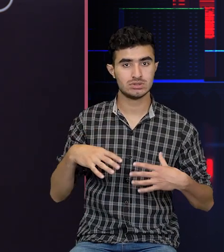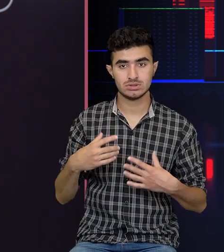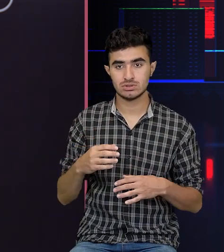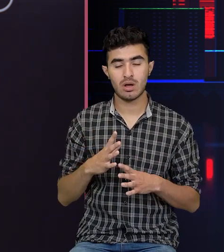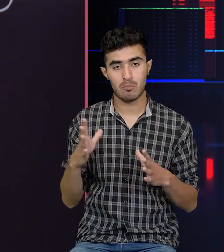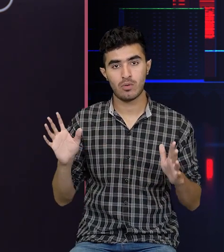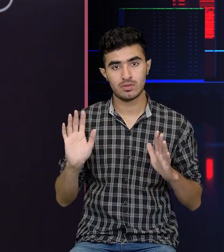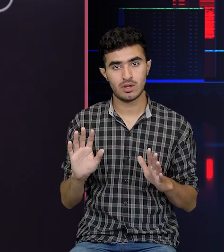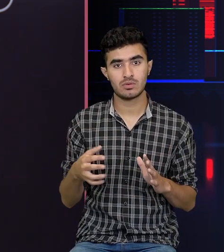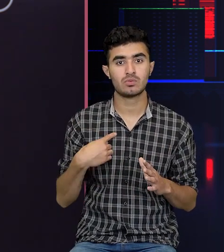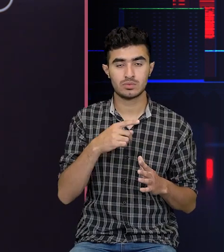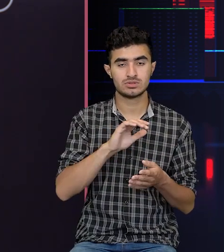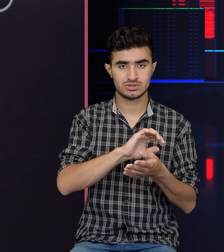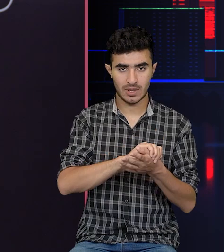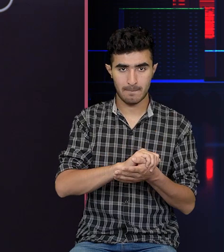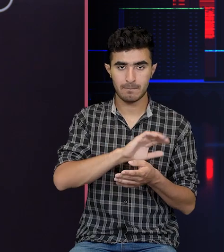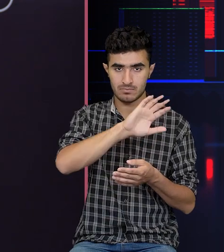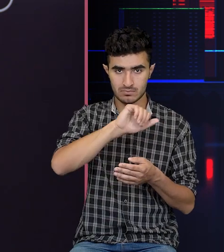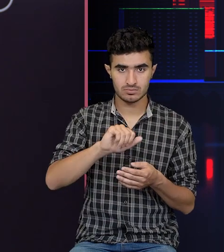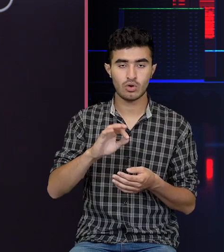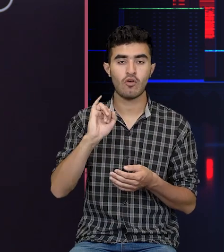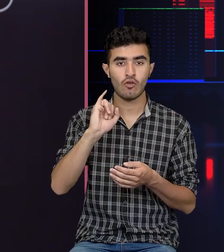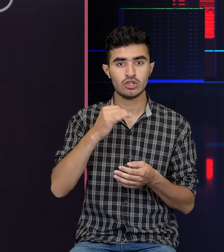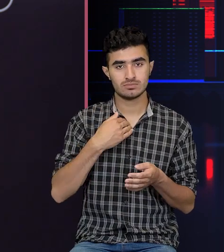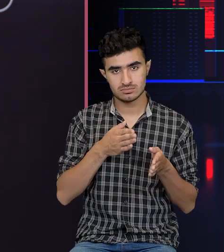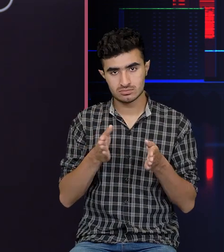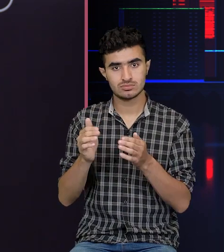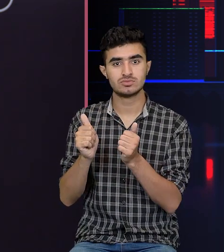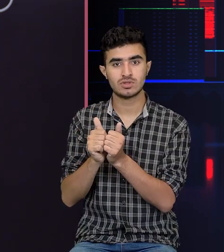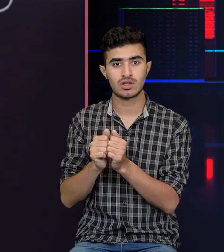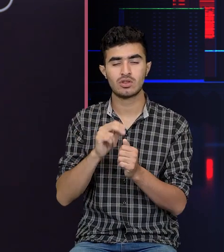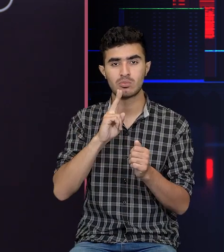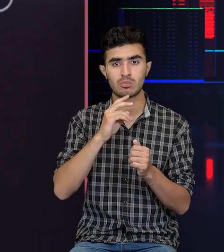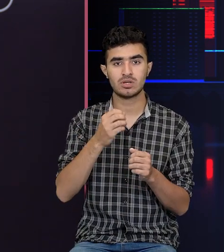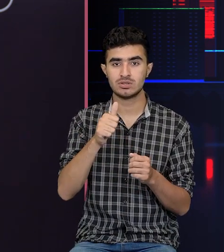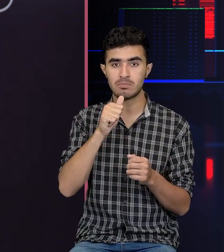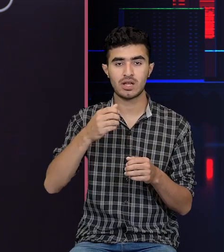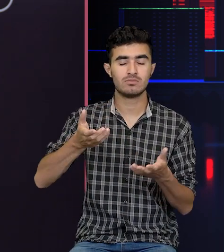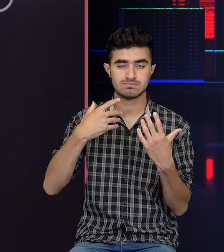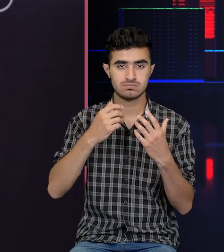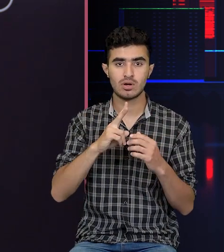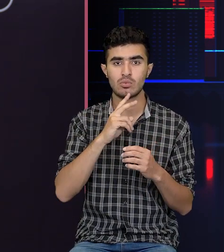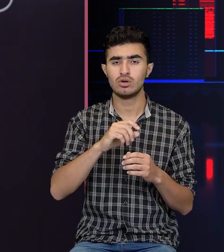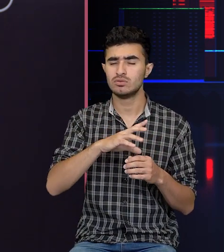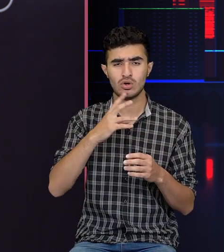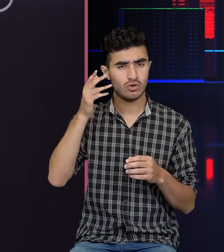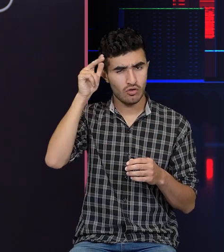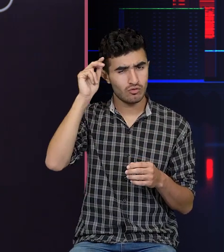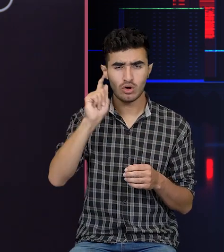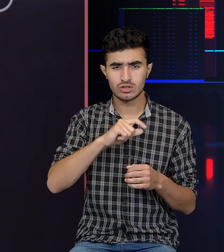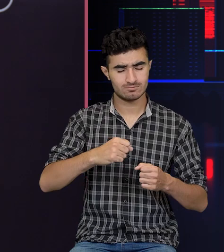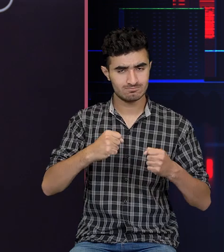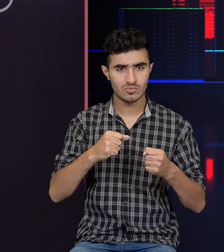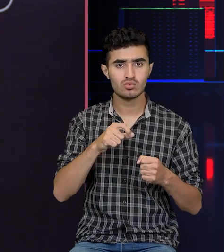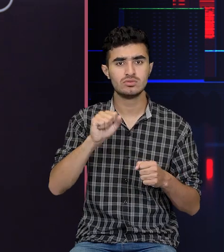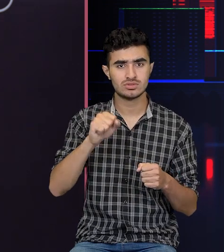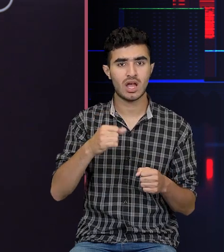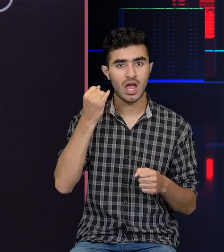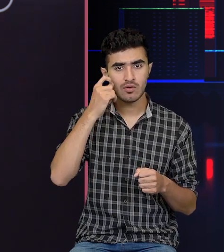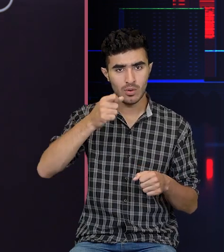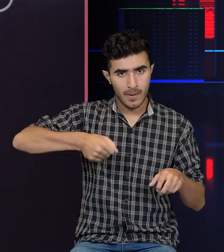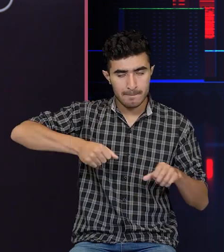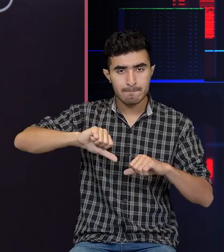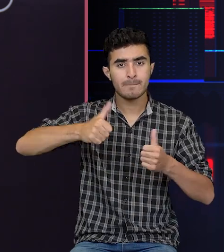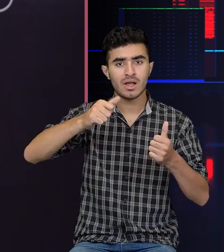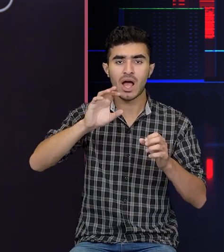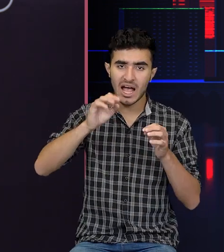वो मुझे वॉशरूम लेके गए, मुझे चेहरा वॉश किया और मुझे कहा कुछ नहीं होता, ये कुछ भी नहीं होगा, अगर आप खेलोगे तो आप ही जीतोगे, अगर